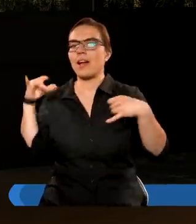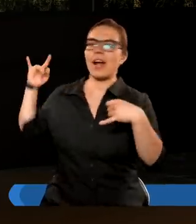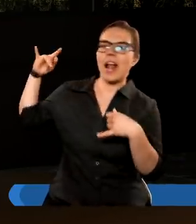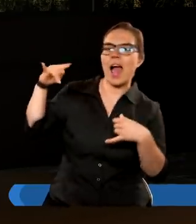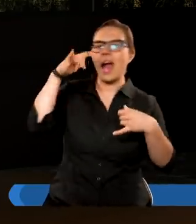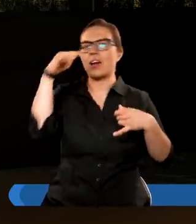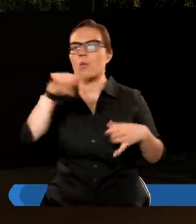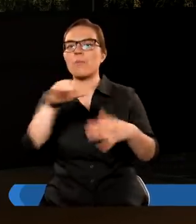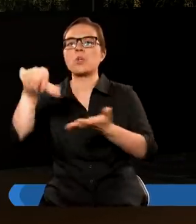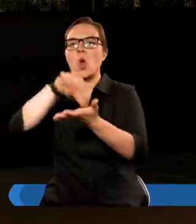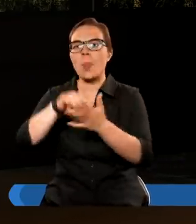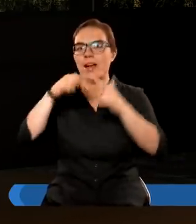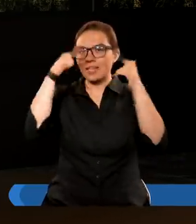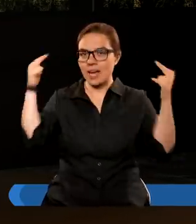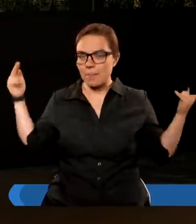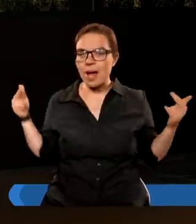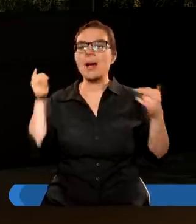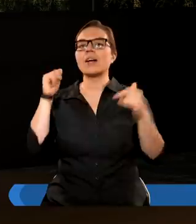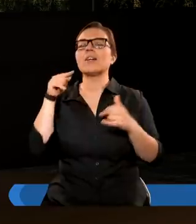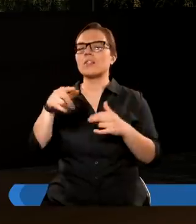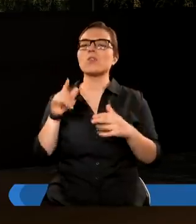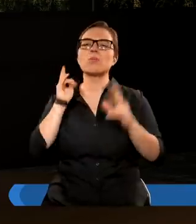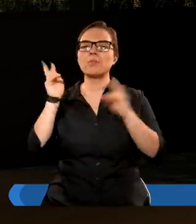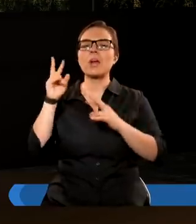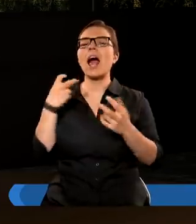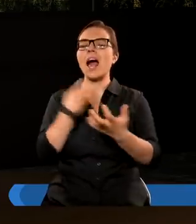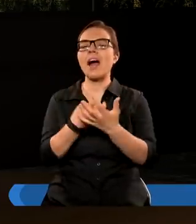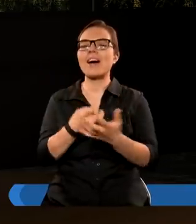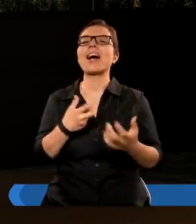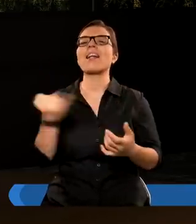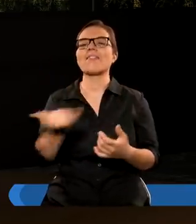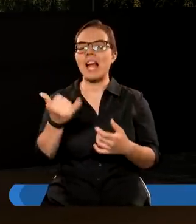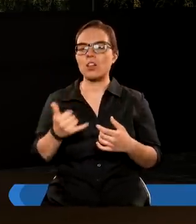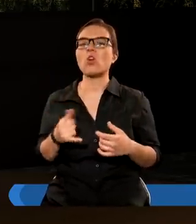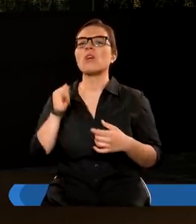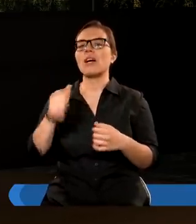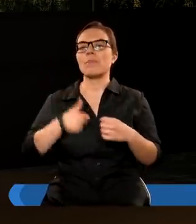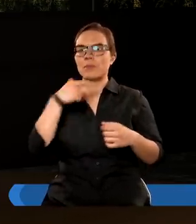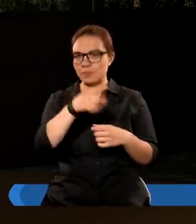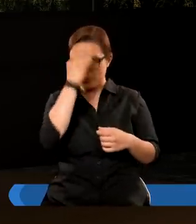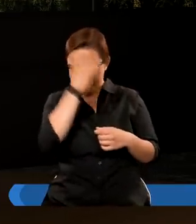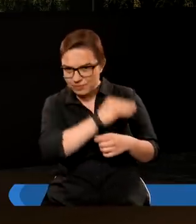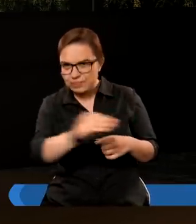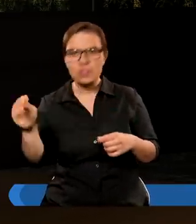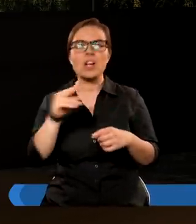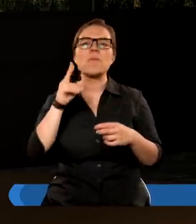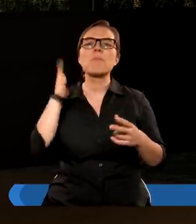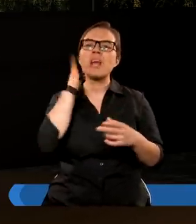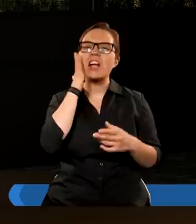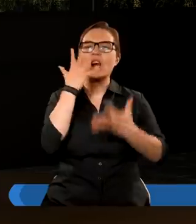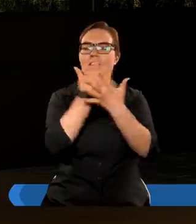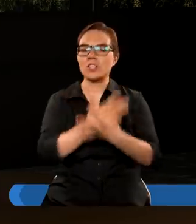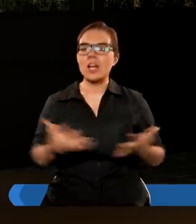lecącego przez środek nieba, który miał Ewangelię wieczną, aby ją zwiastować mieszkańcom